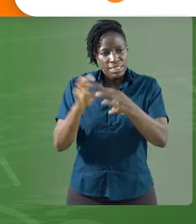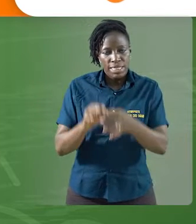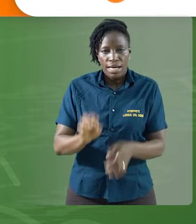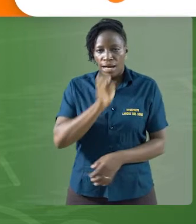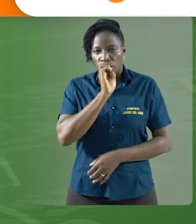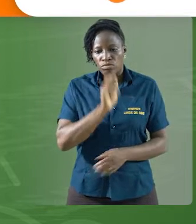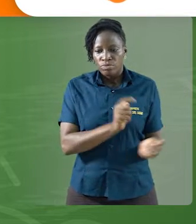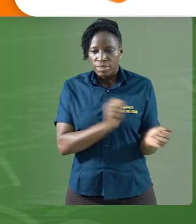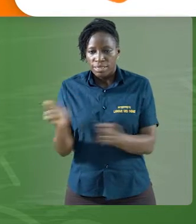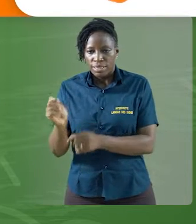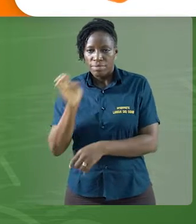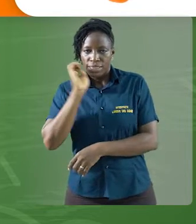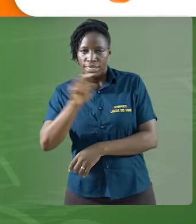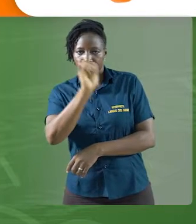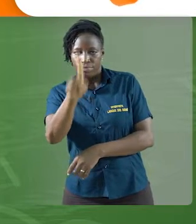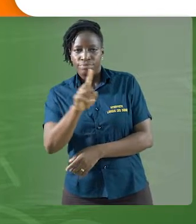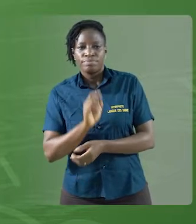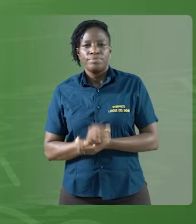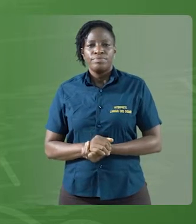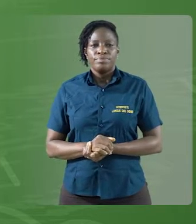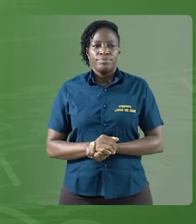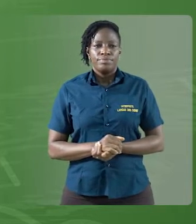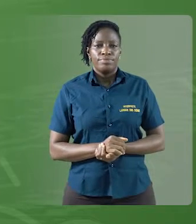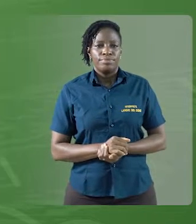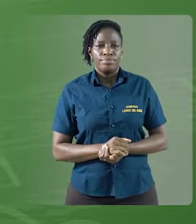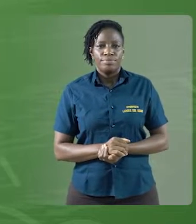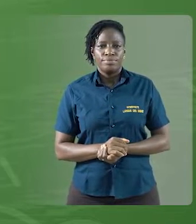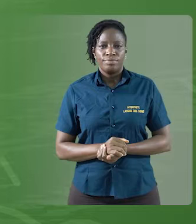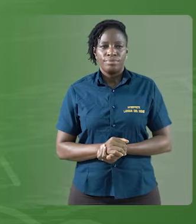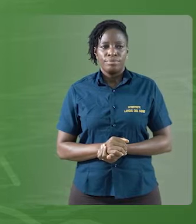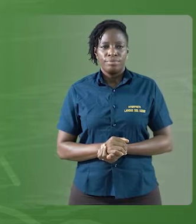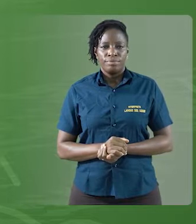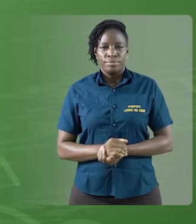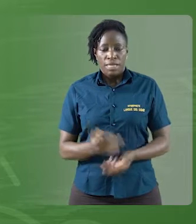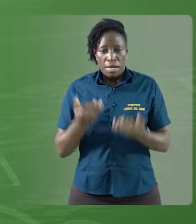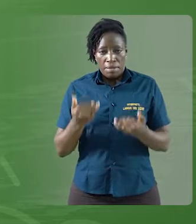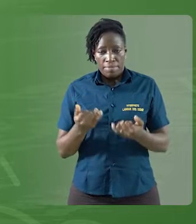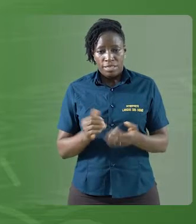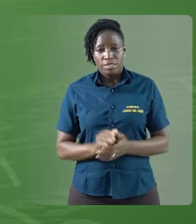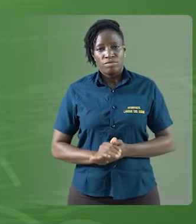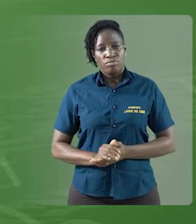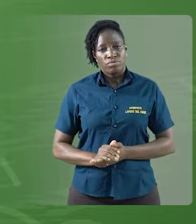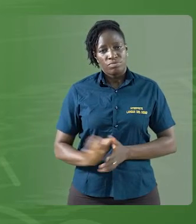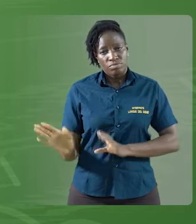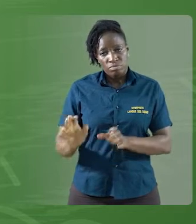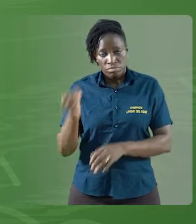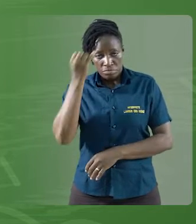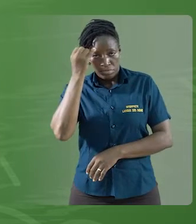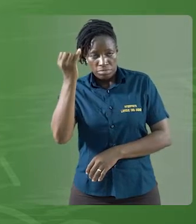se transmettent-elles? Nous allons maintenant émettre les hypothèses.